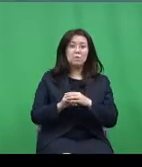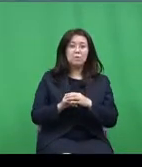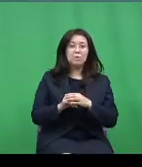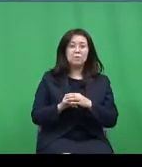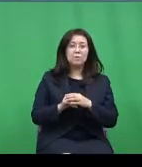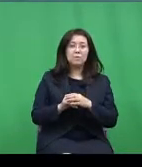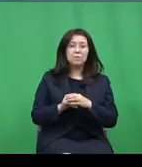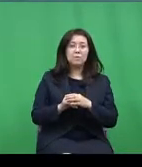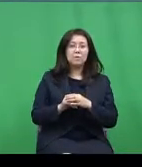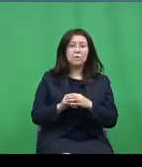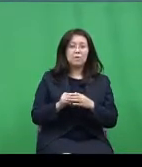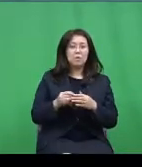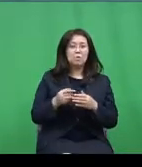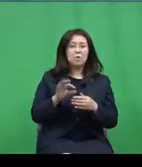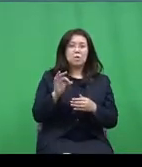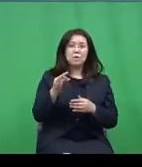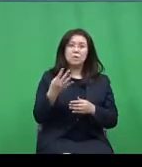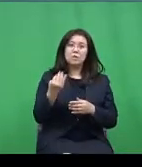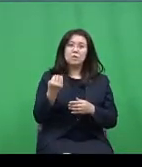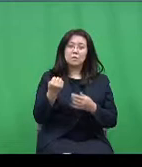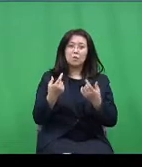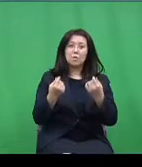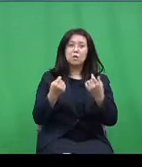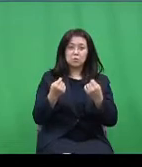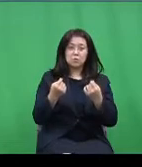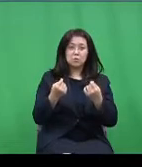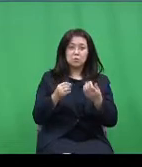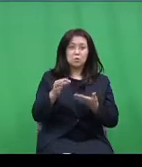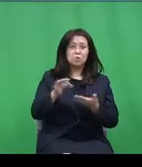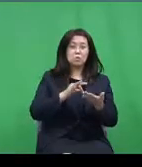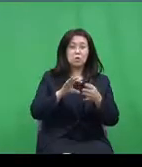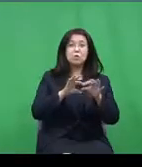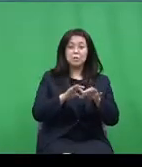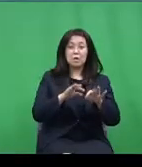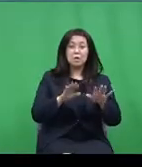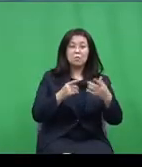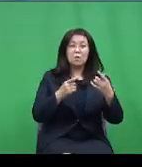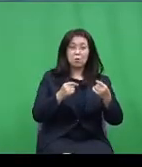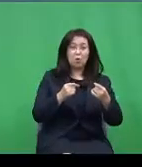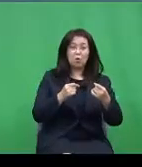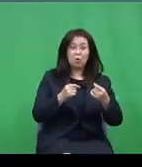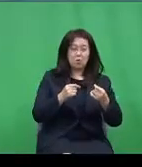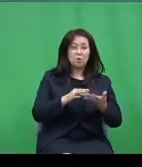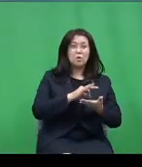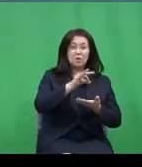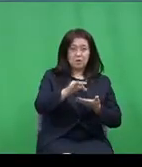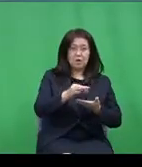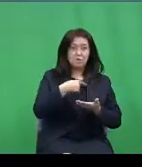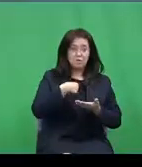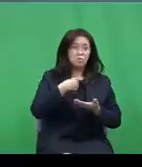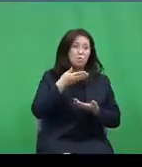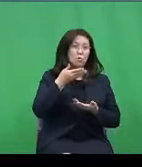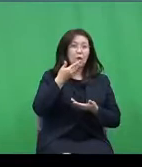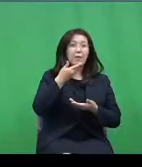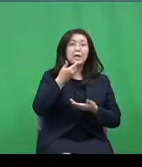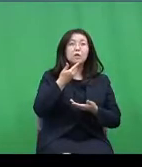まあ、自分もセンタガフと同じ値段で売られてたので、買って今でも一合ずつ食べてるんですけど、毎日。